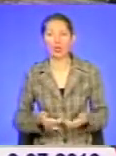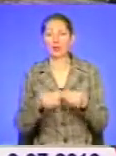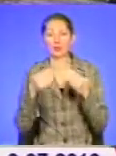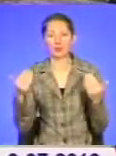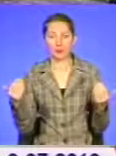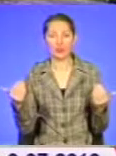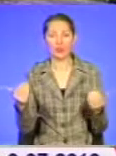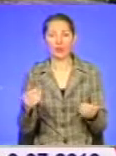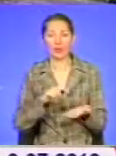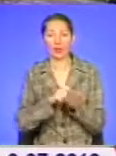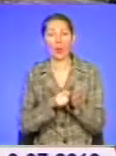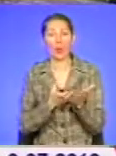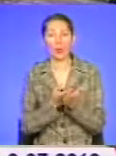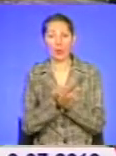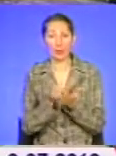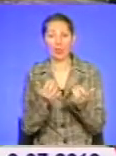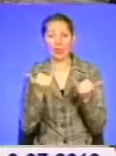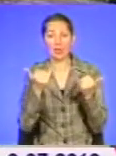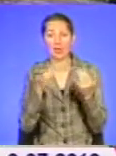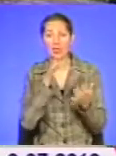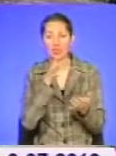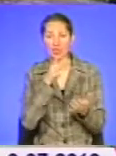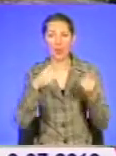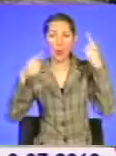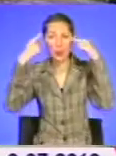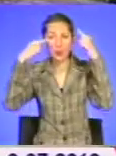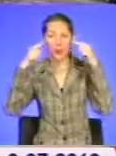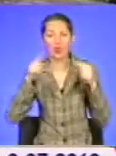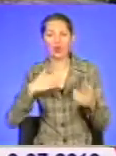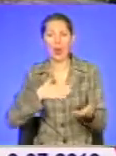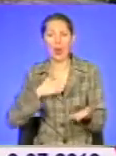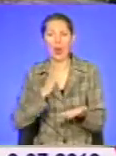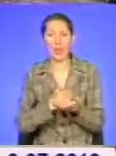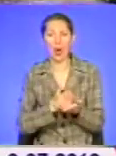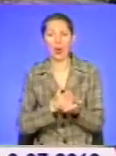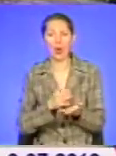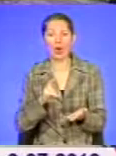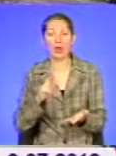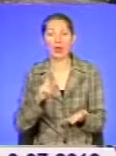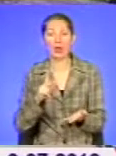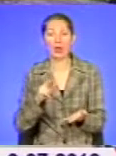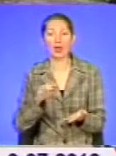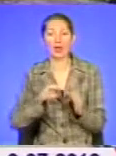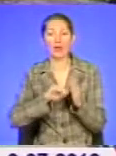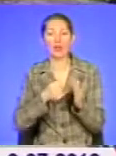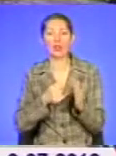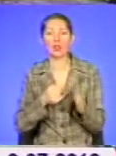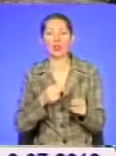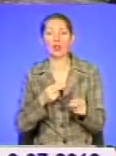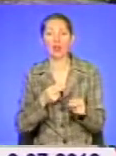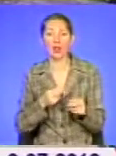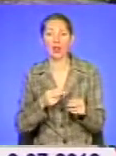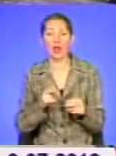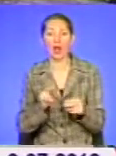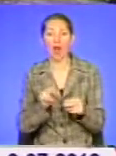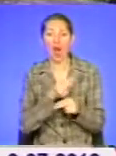плати платимо. Ще й теперішній час вони попридумували, що ми маємо, як викликати слесаря чи електрика, по